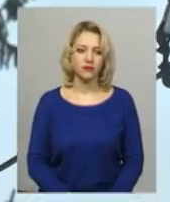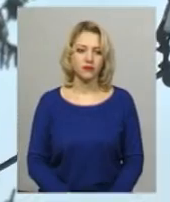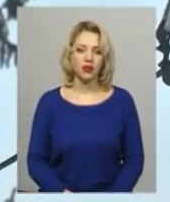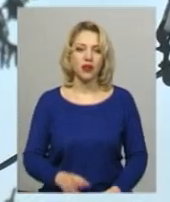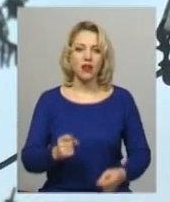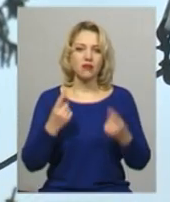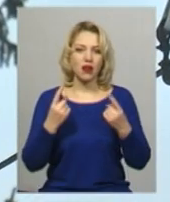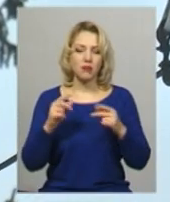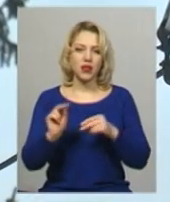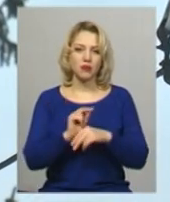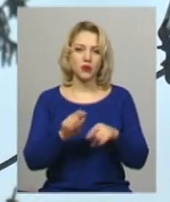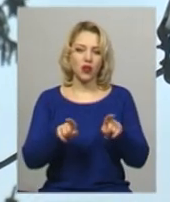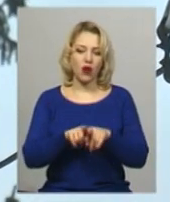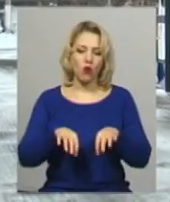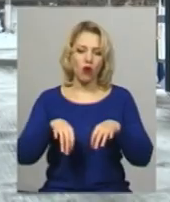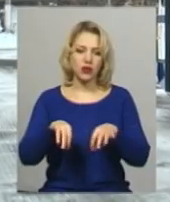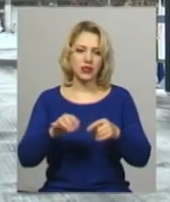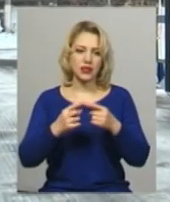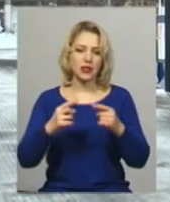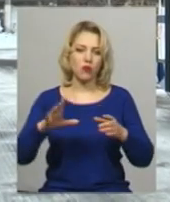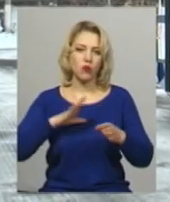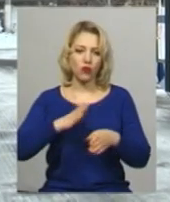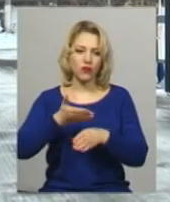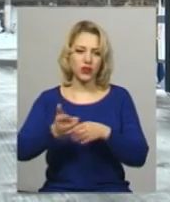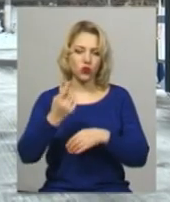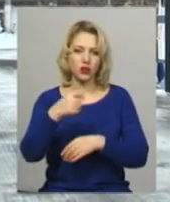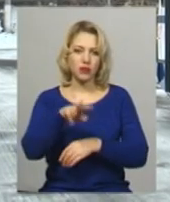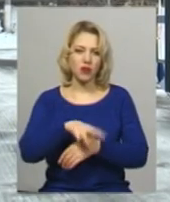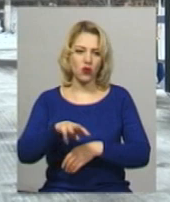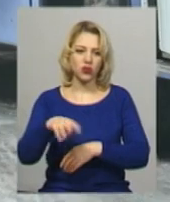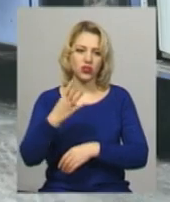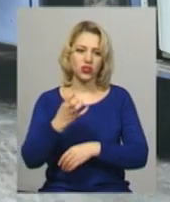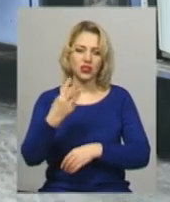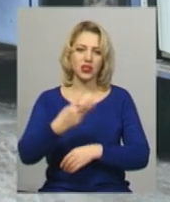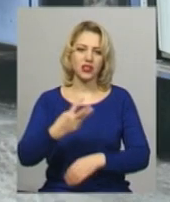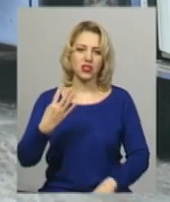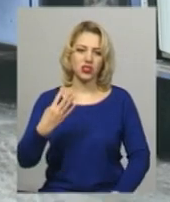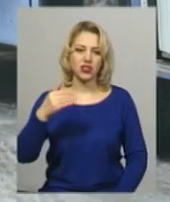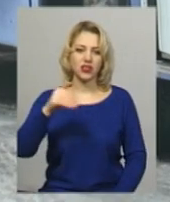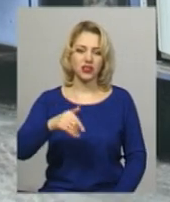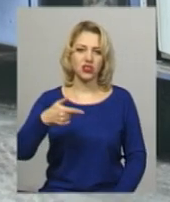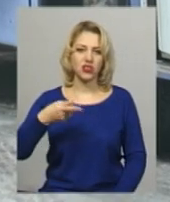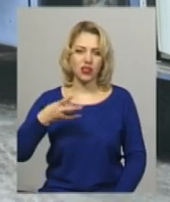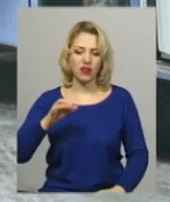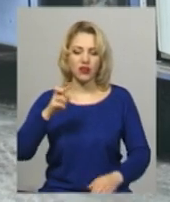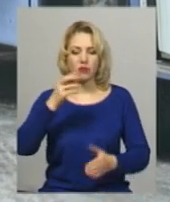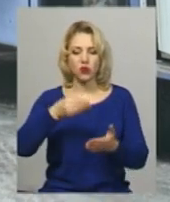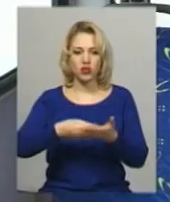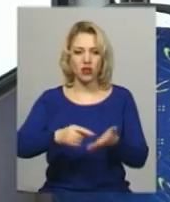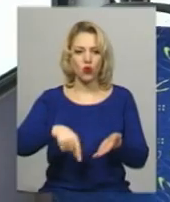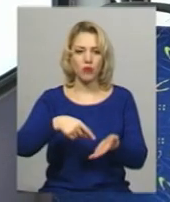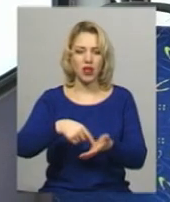На капітальний ремонт такого транспортного засобу було виділено 1 мільйон 434 тисячі гривень з бюджету